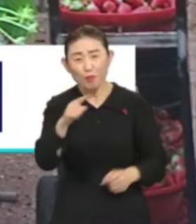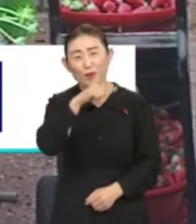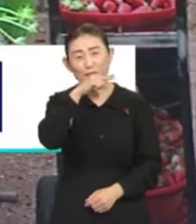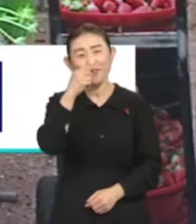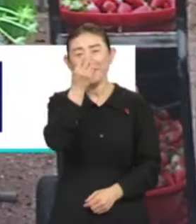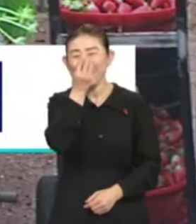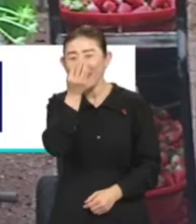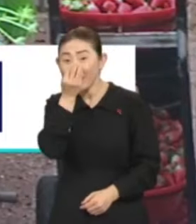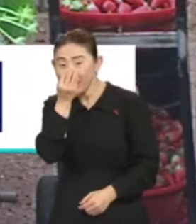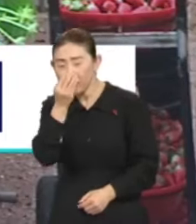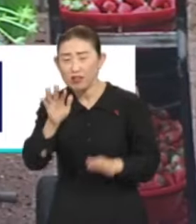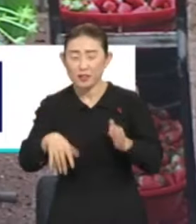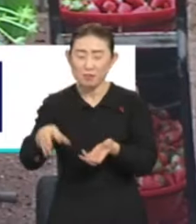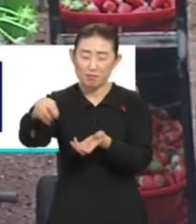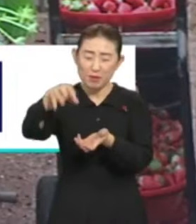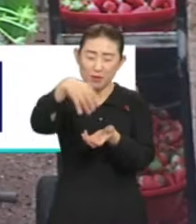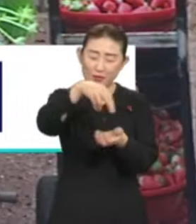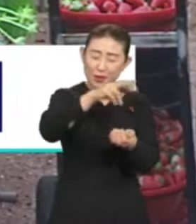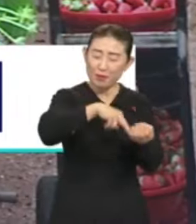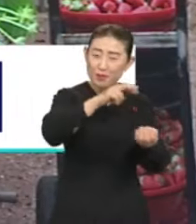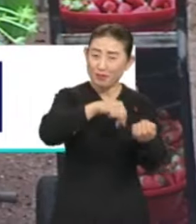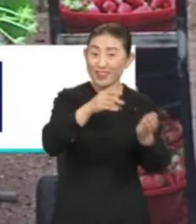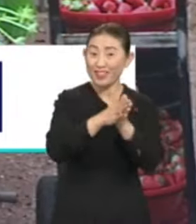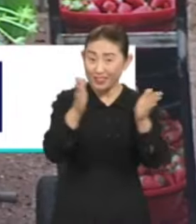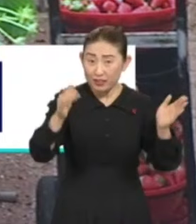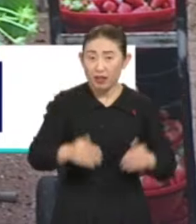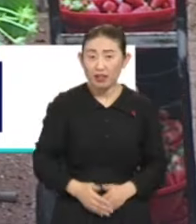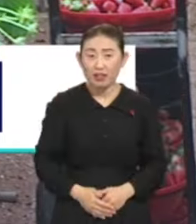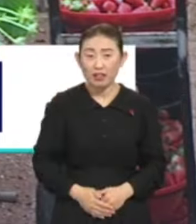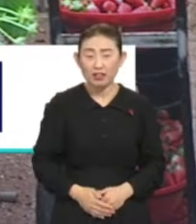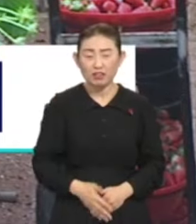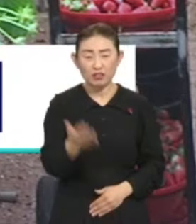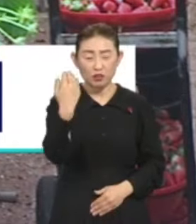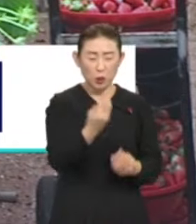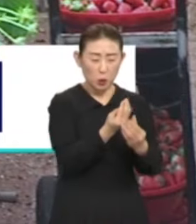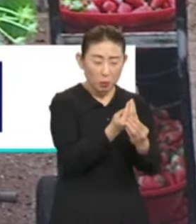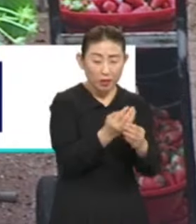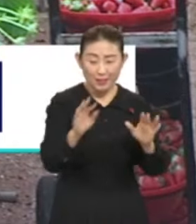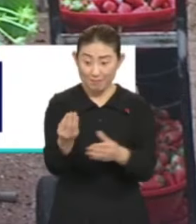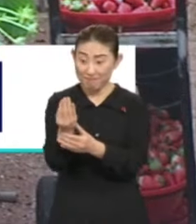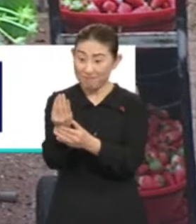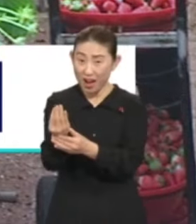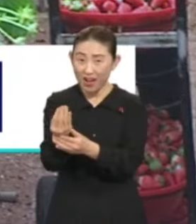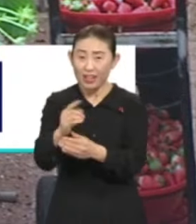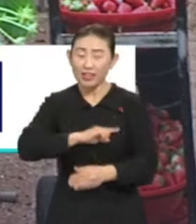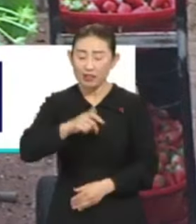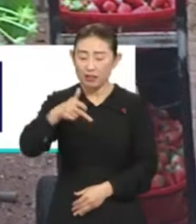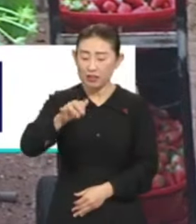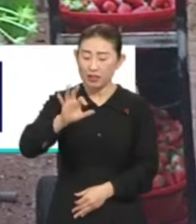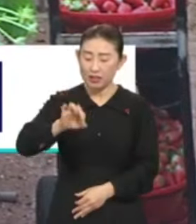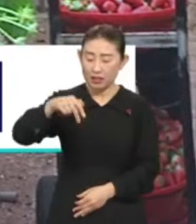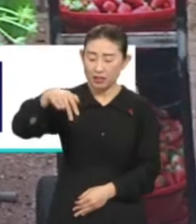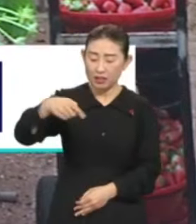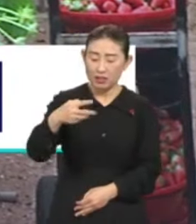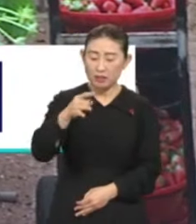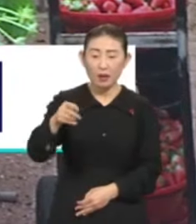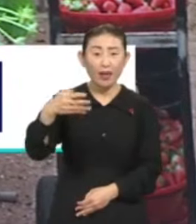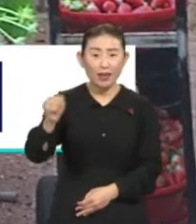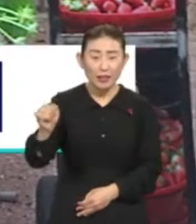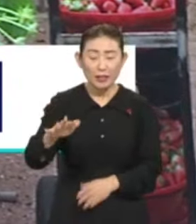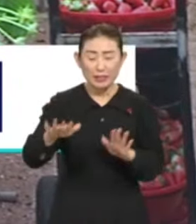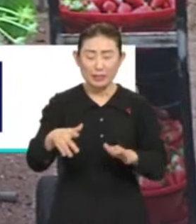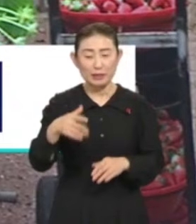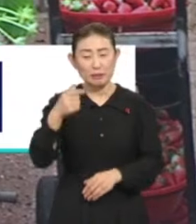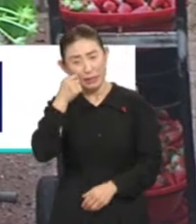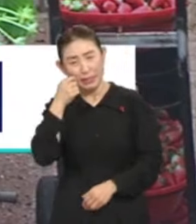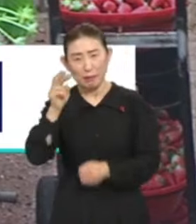딸기고장 논산에서 겨울 딸기 출하가 한창입니다. 기존보다 두 배가량 큰 킹스베리 같은 신품종 딸기가 큰